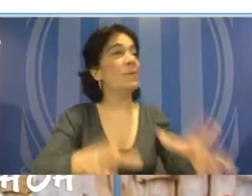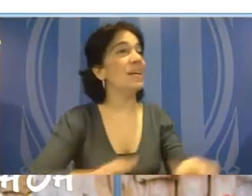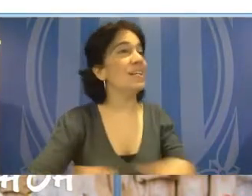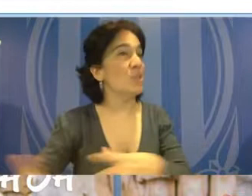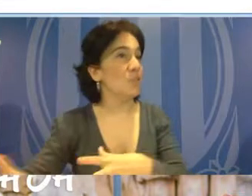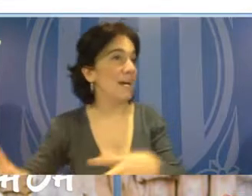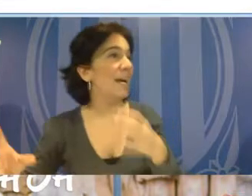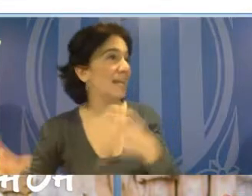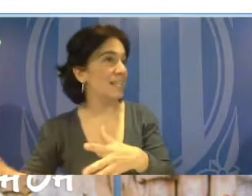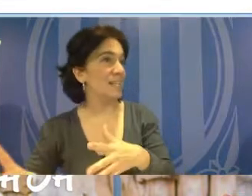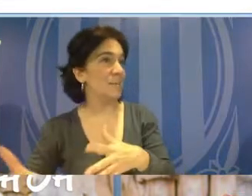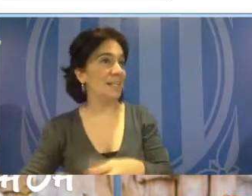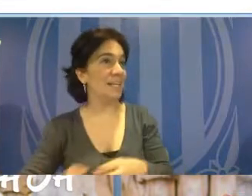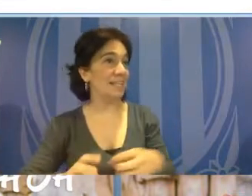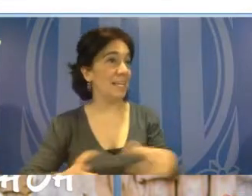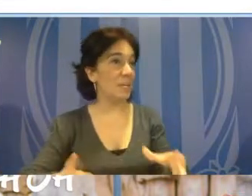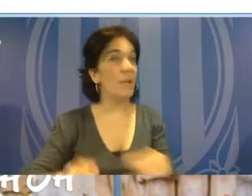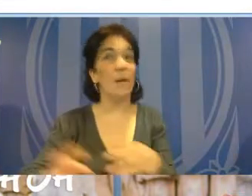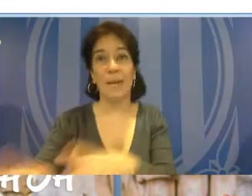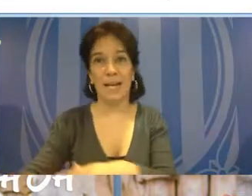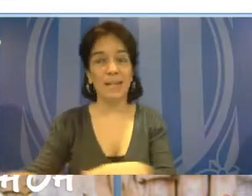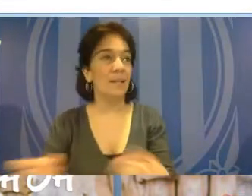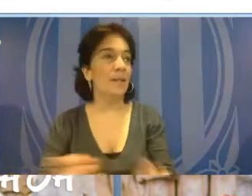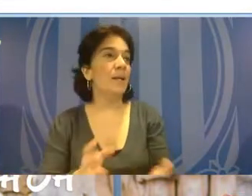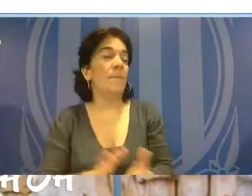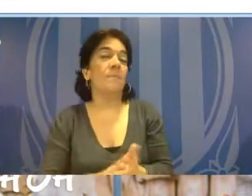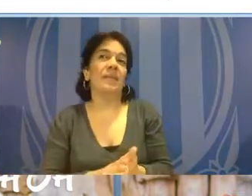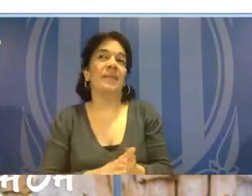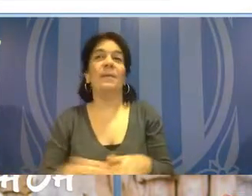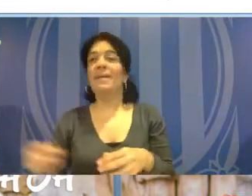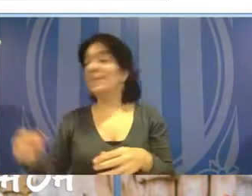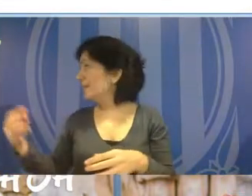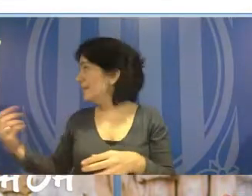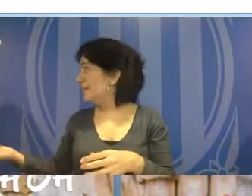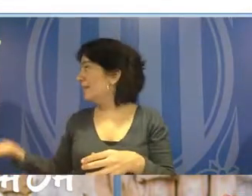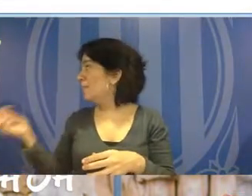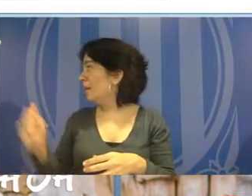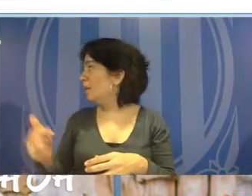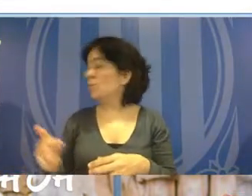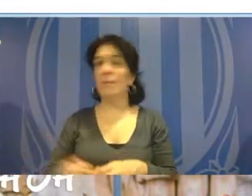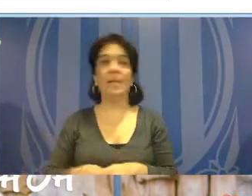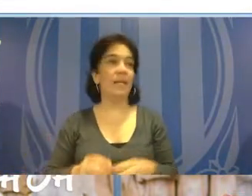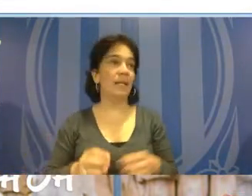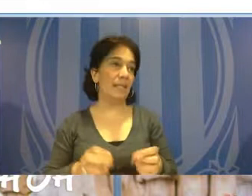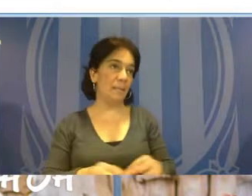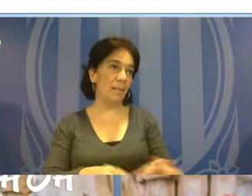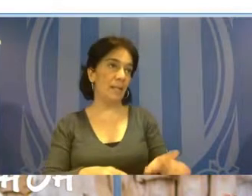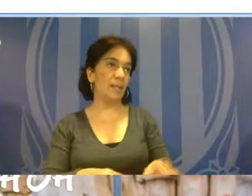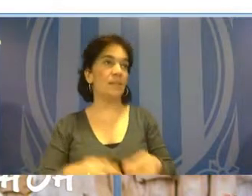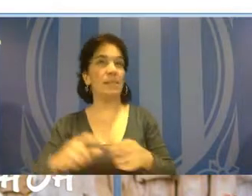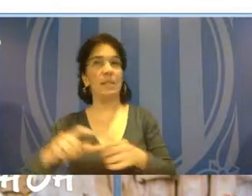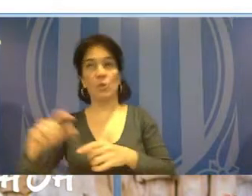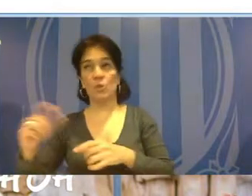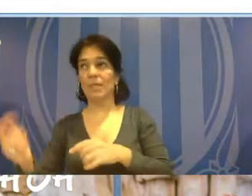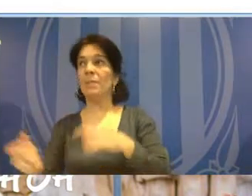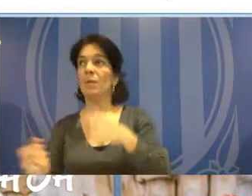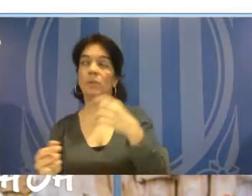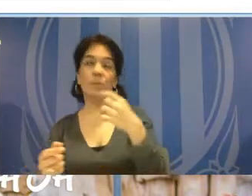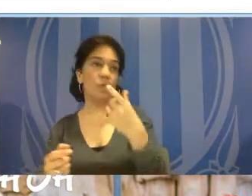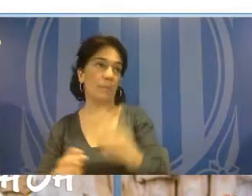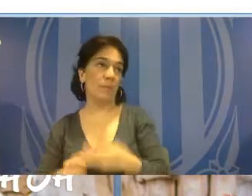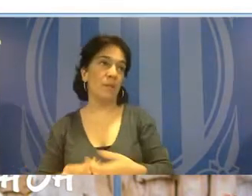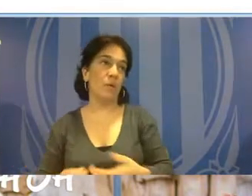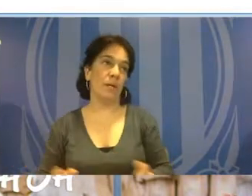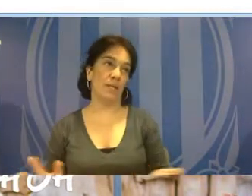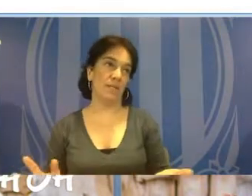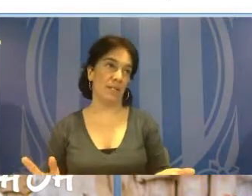a publicar sobre aquesta temàtica. Teniu? Heu anat? De vegades la gent està molt mal acostumada i t'envien si hi ha associat també algun tipus